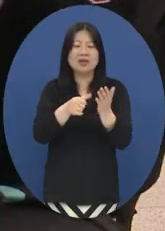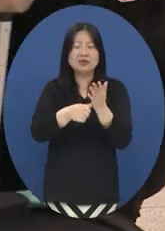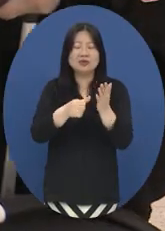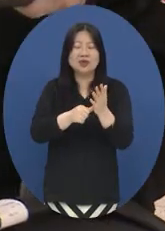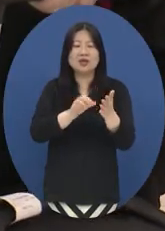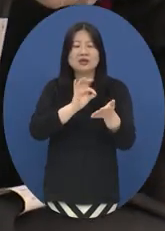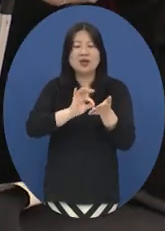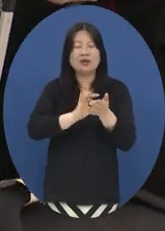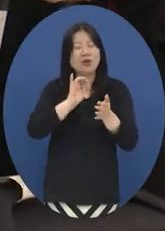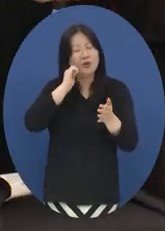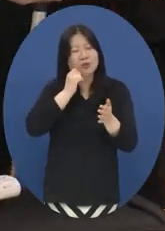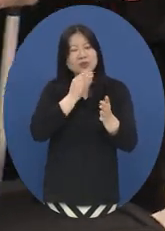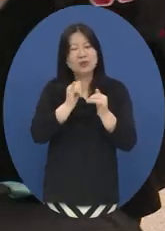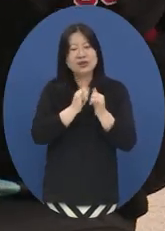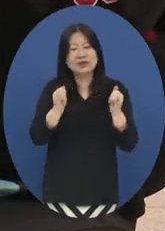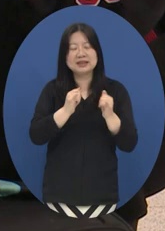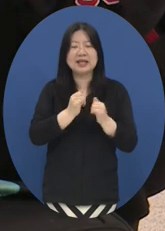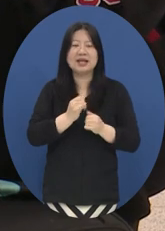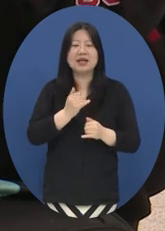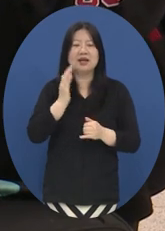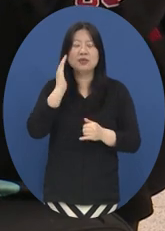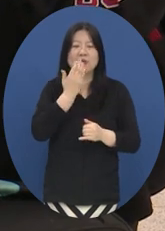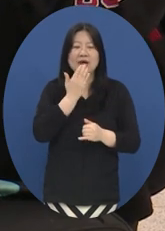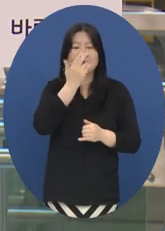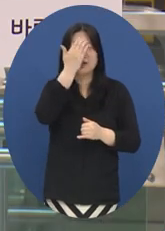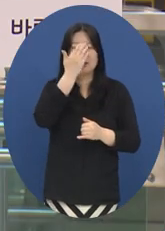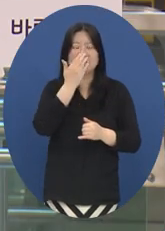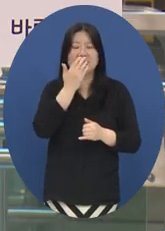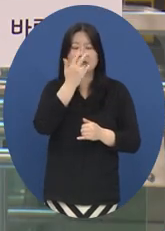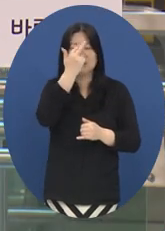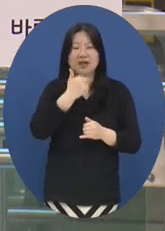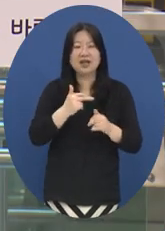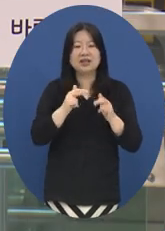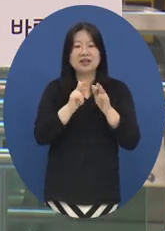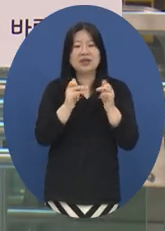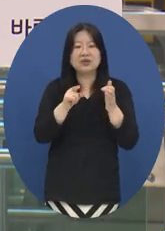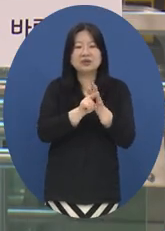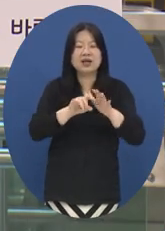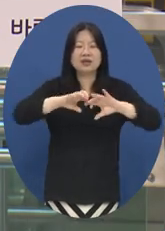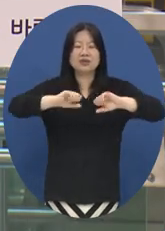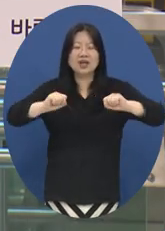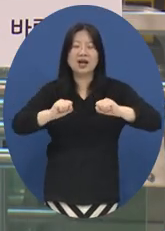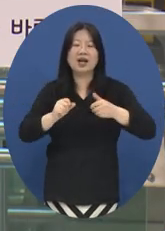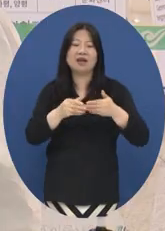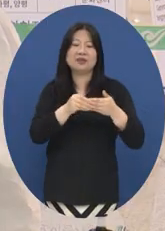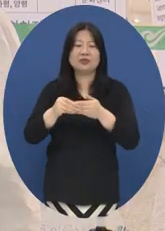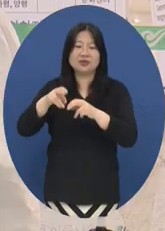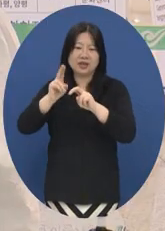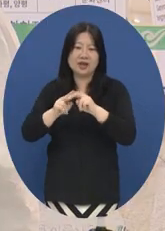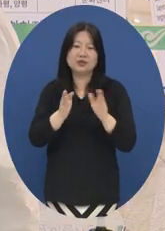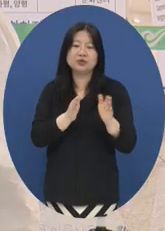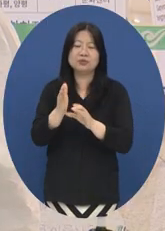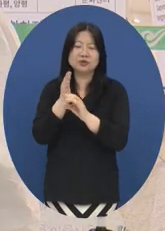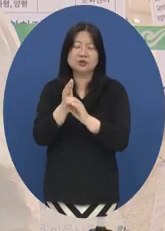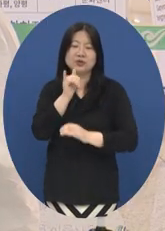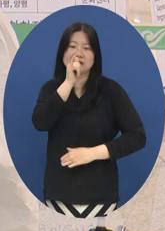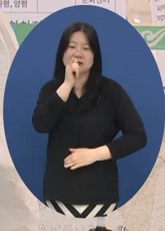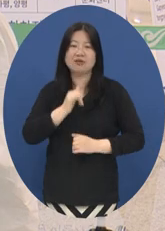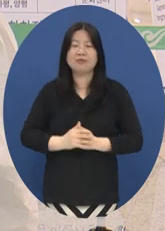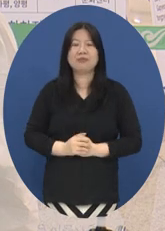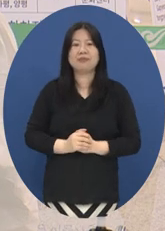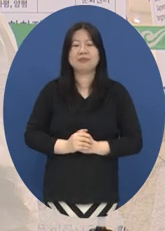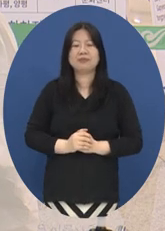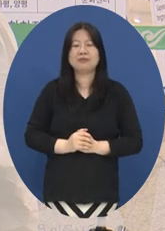겪는 노인이나 시 청각 장애인 등을 위해서는 별도의 안내 데스크를 마련해 운영 중입니다 경기 2tv